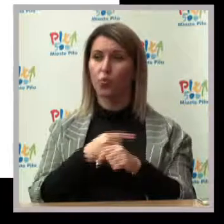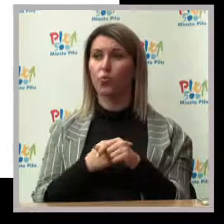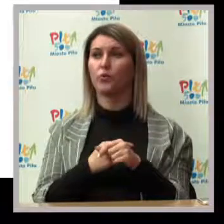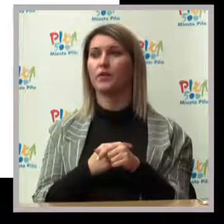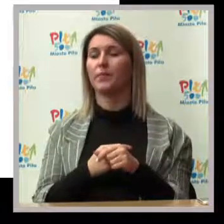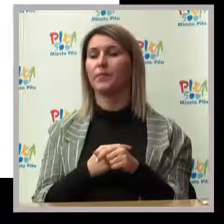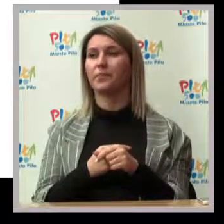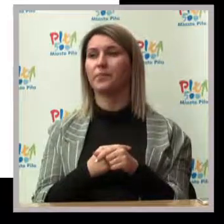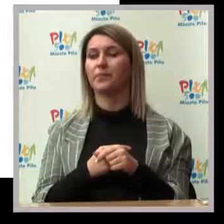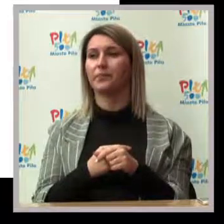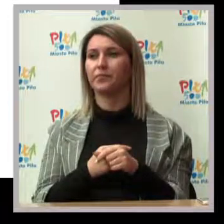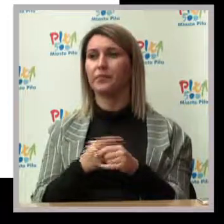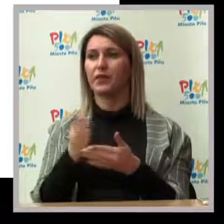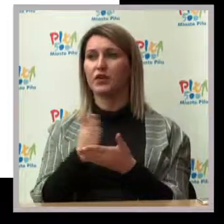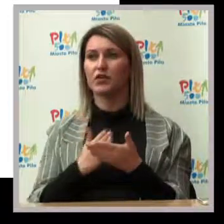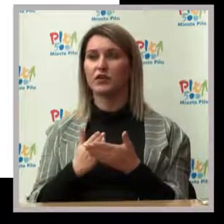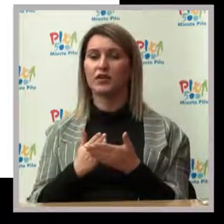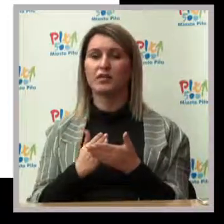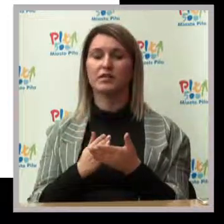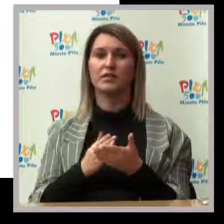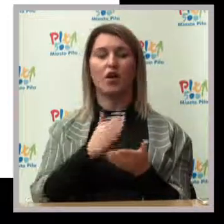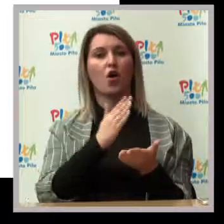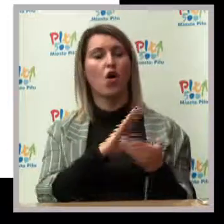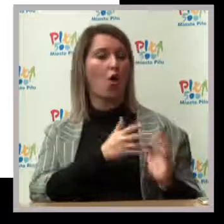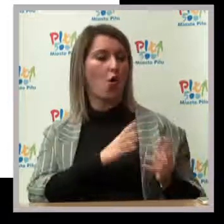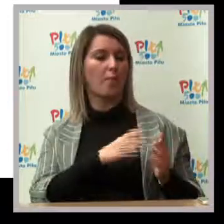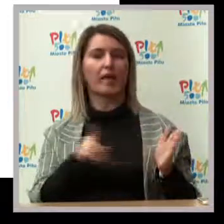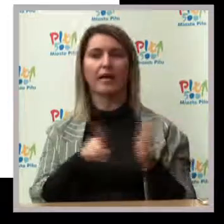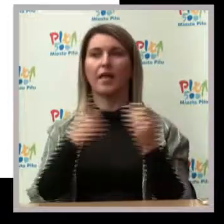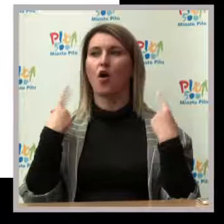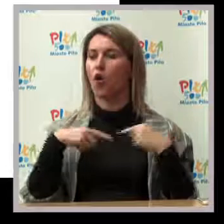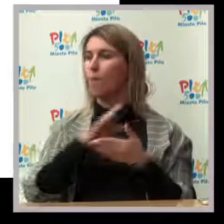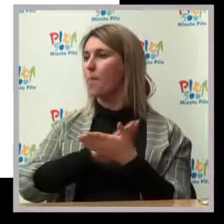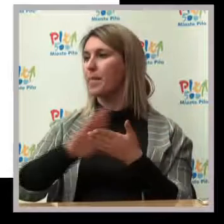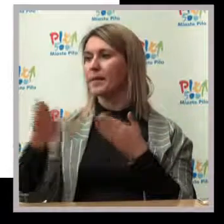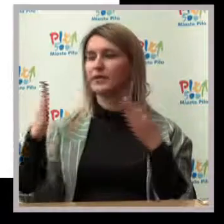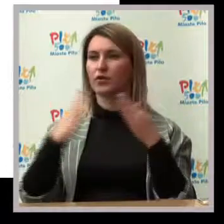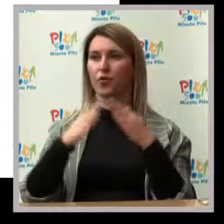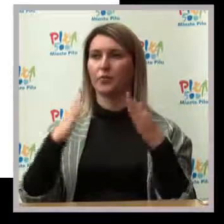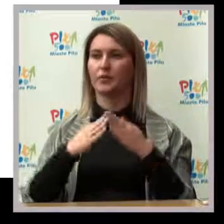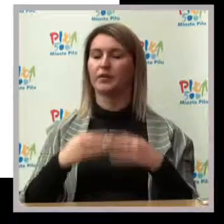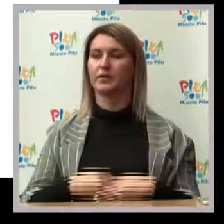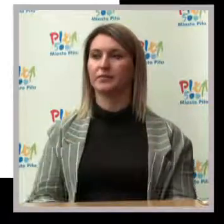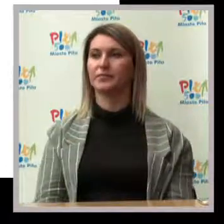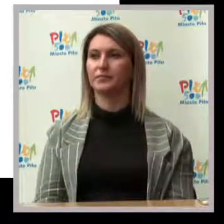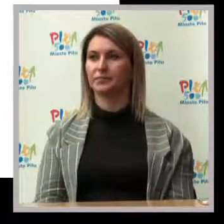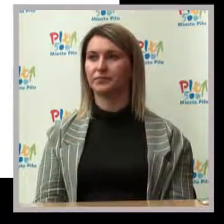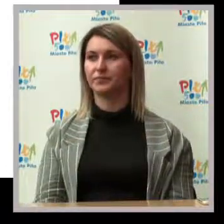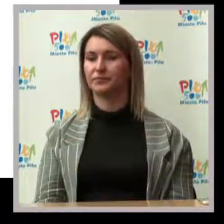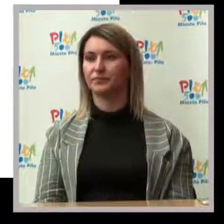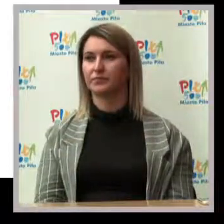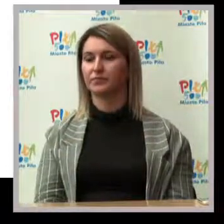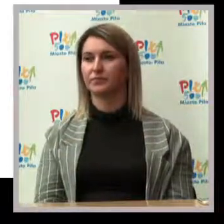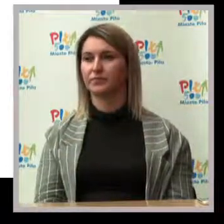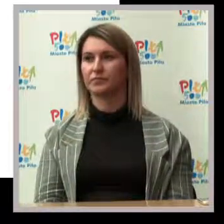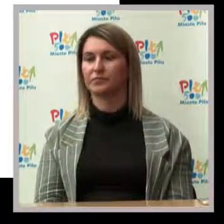fragment związany z opieką nad osobami, które wymagają pomocy. I to tych, którzy są bezdomni, tych,